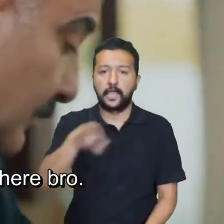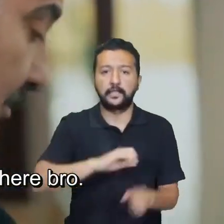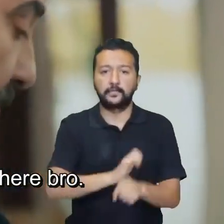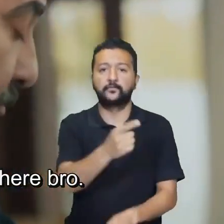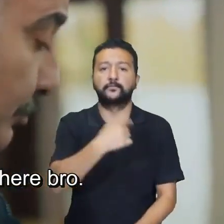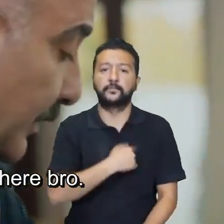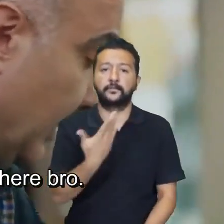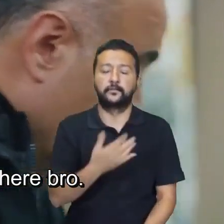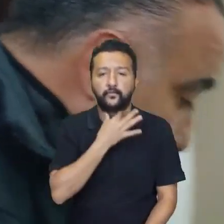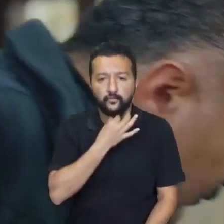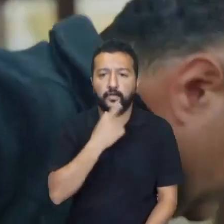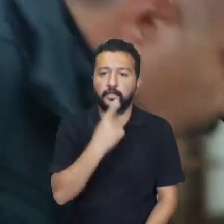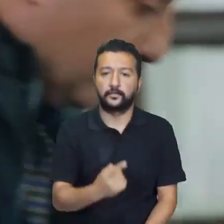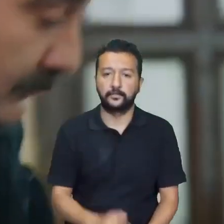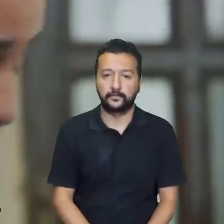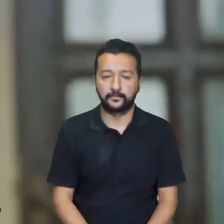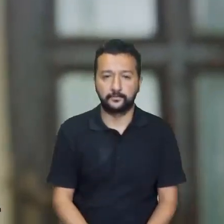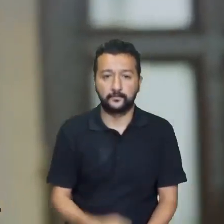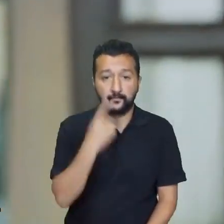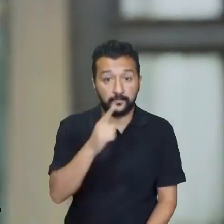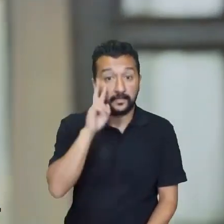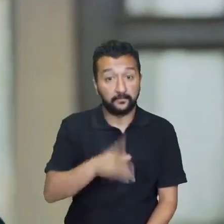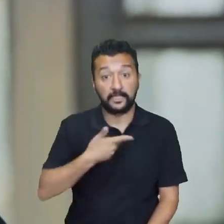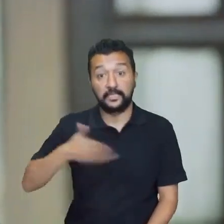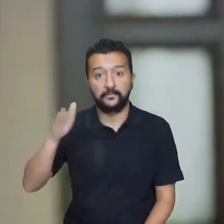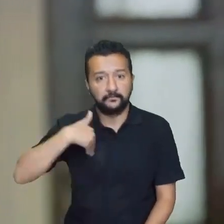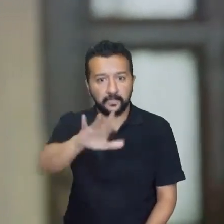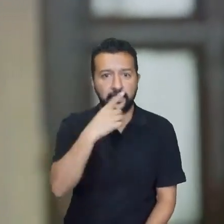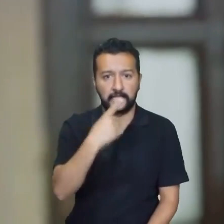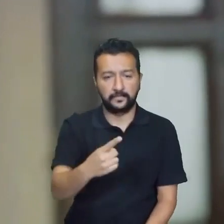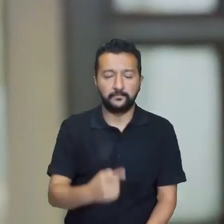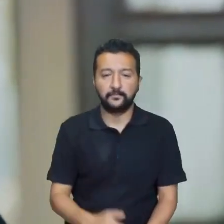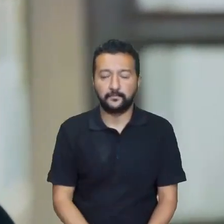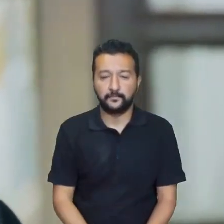abi beni. Lütfen ya. Bak vallahi giderim ha. Defol dedim.